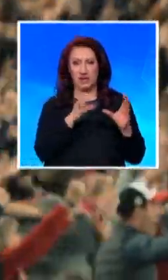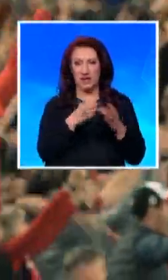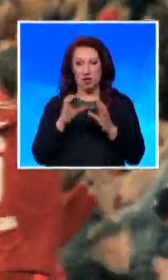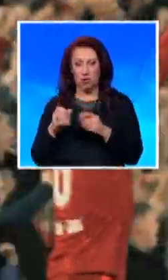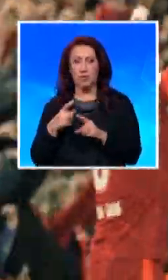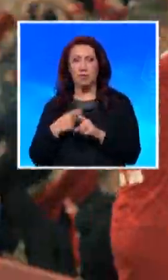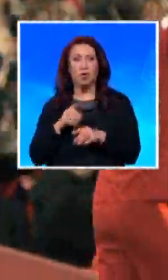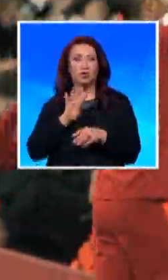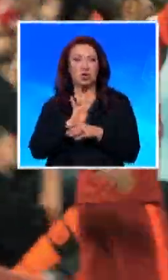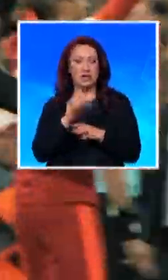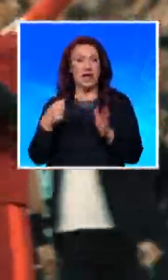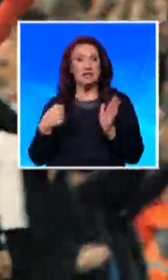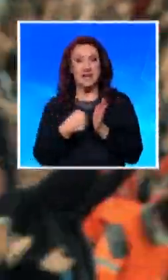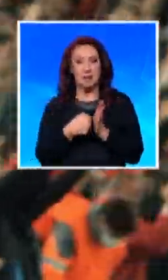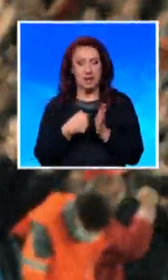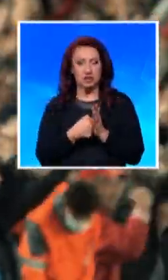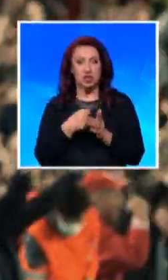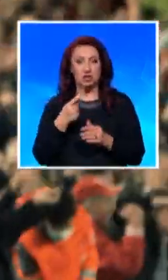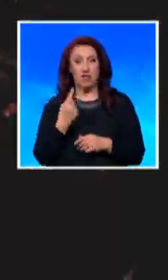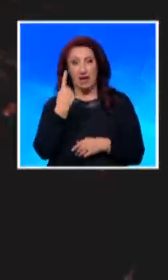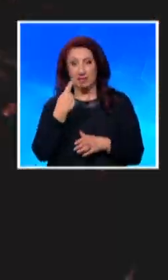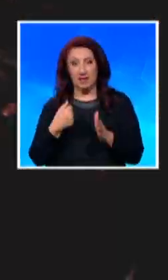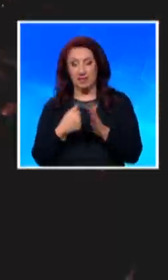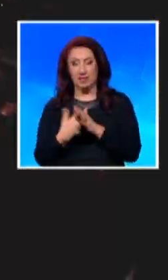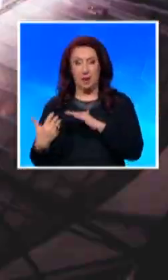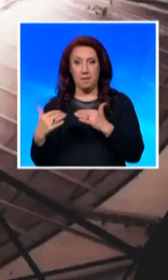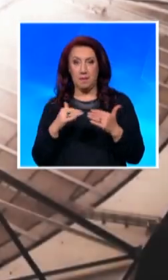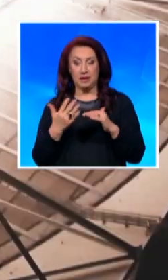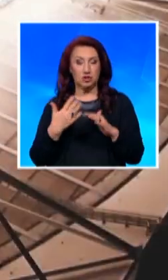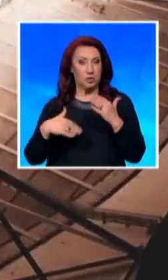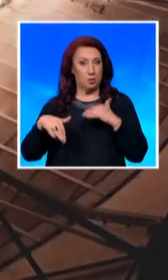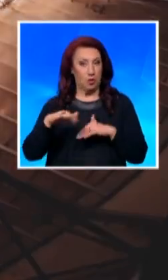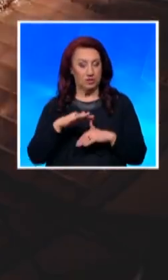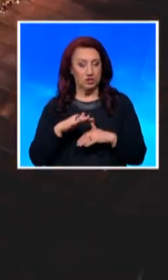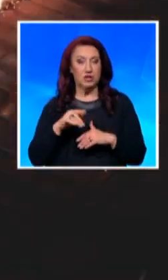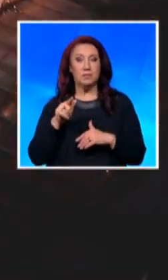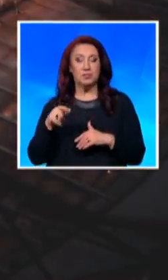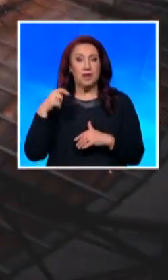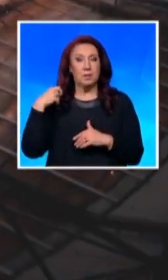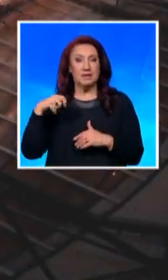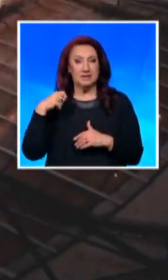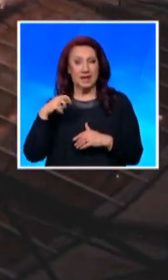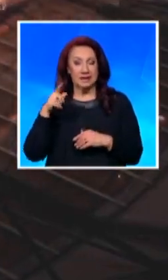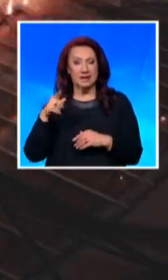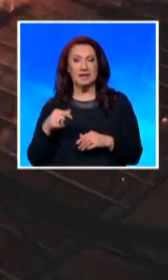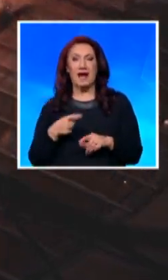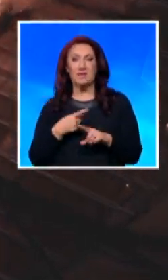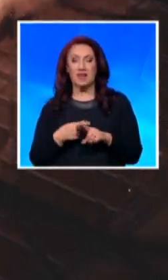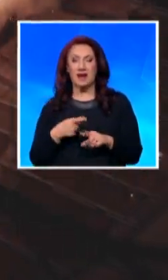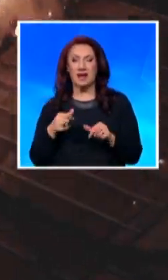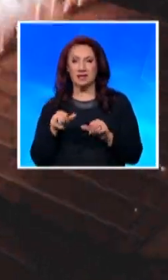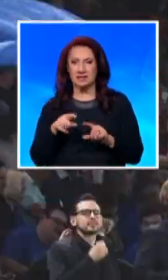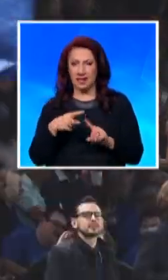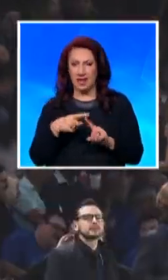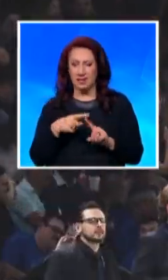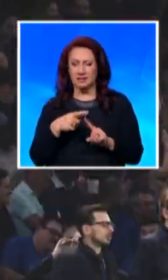тим. Това би било с мач повече, отколкото имат сегашните финалисти в Шампионската лига. Президентът на Ла Лига Хавиер Тебас беше един от